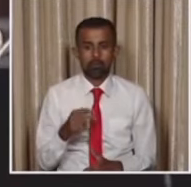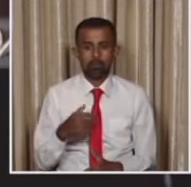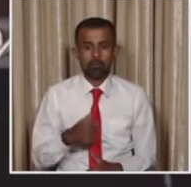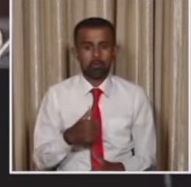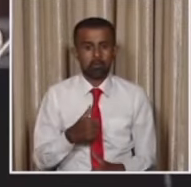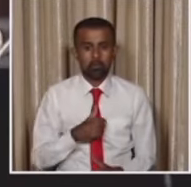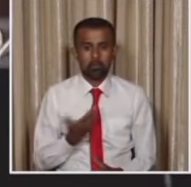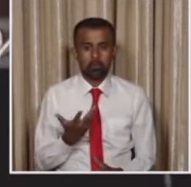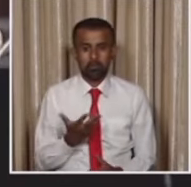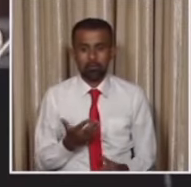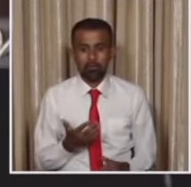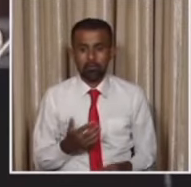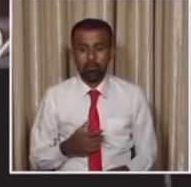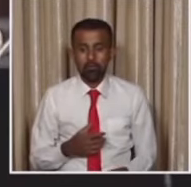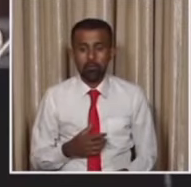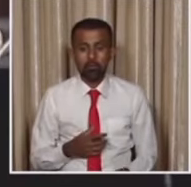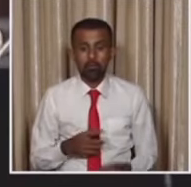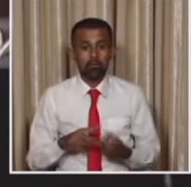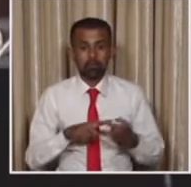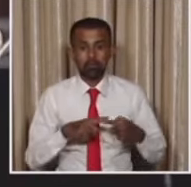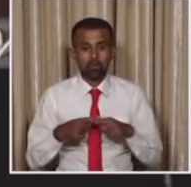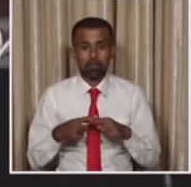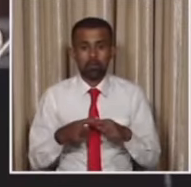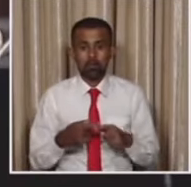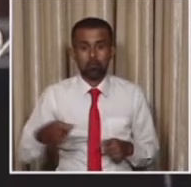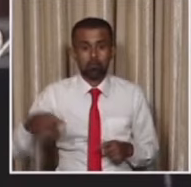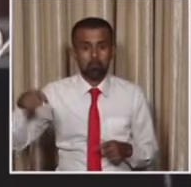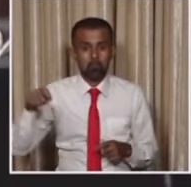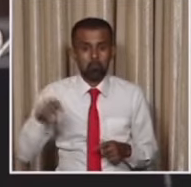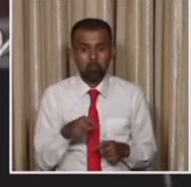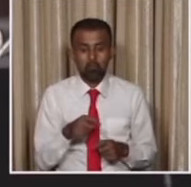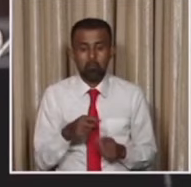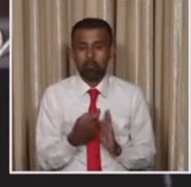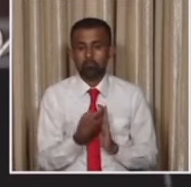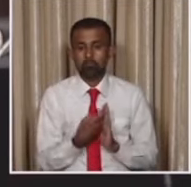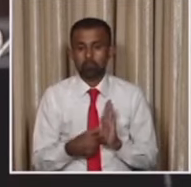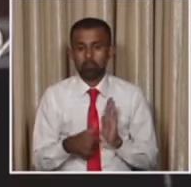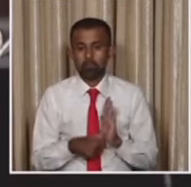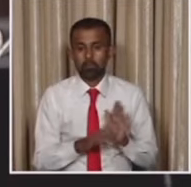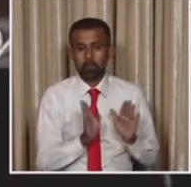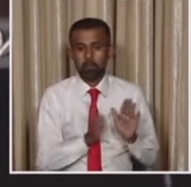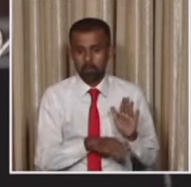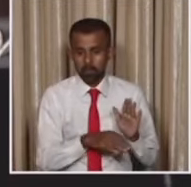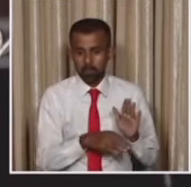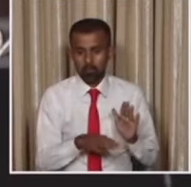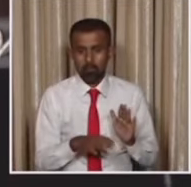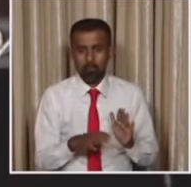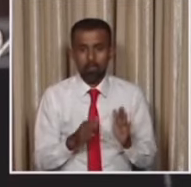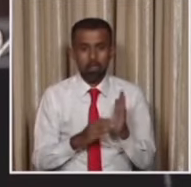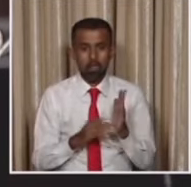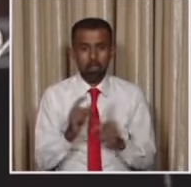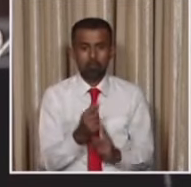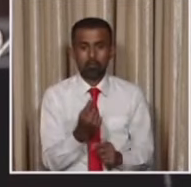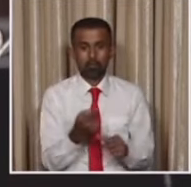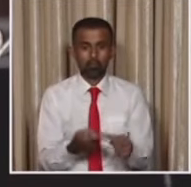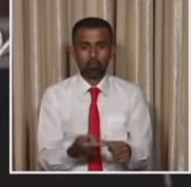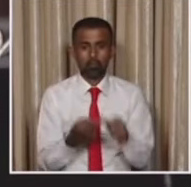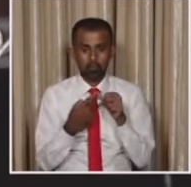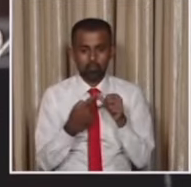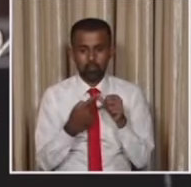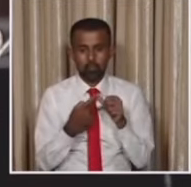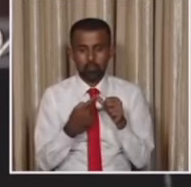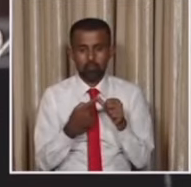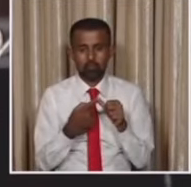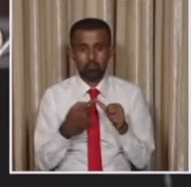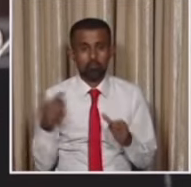මැද තරඟකාරී ප්‍රසම්පාදන ක්‍රියාවලිය පිළිබඳ විධිවිධාන පනතෙන් ඉවත් කළා. ඇමතුමා අද පිළිතුරක් දුන්න. හැබැයි මම මෙතෙක්